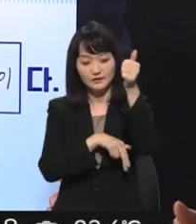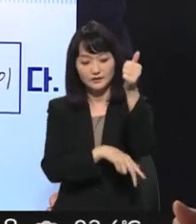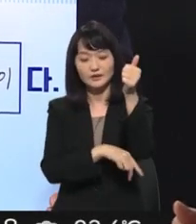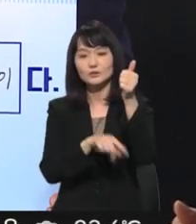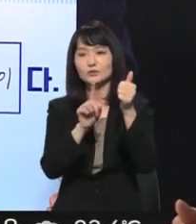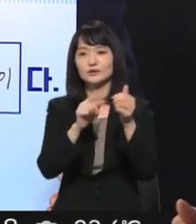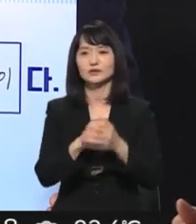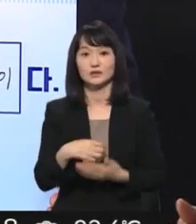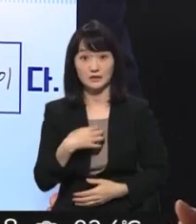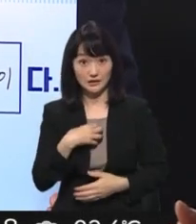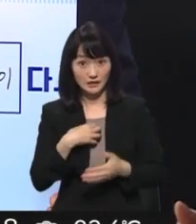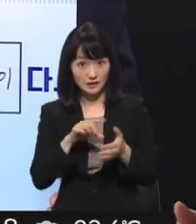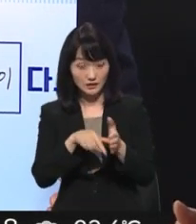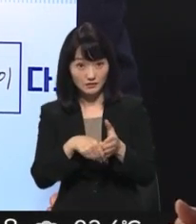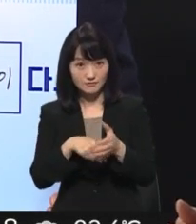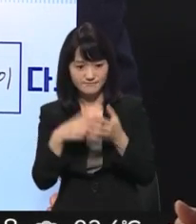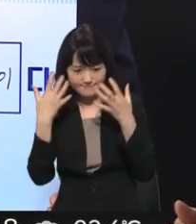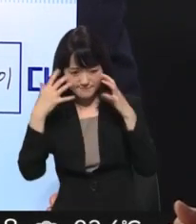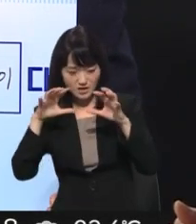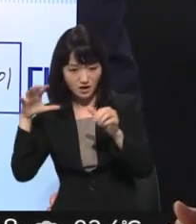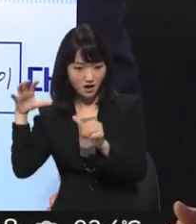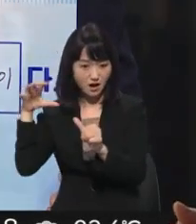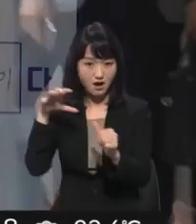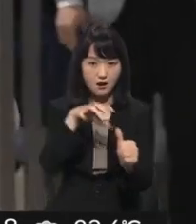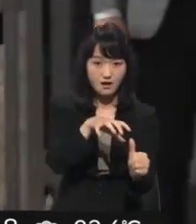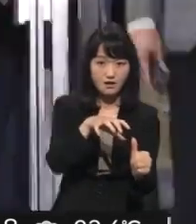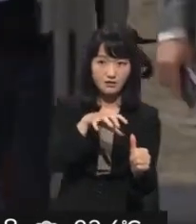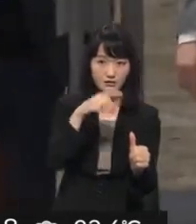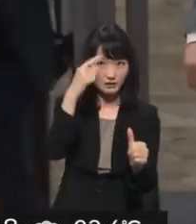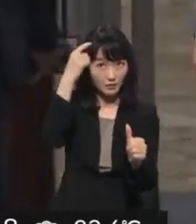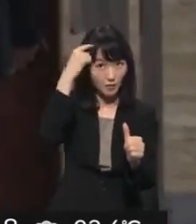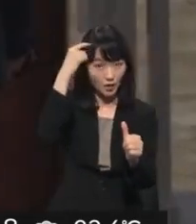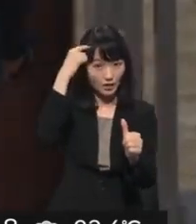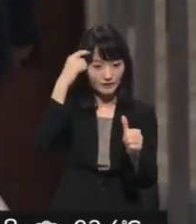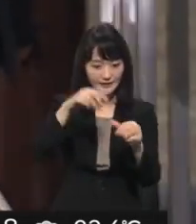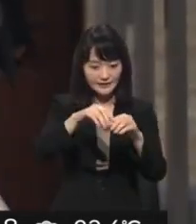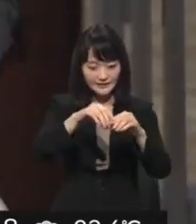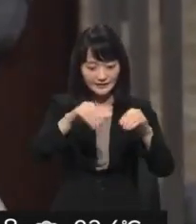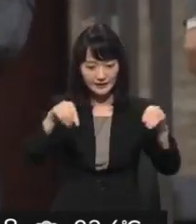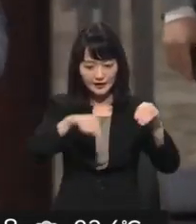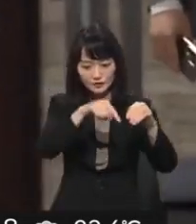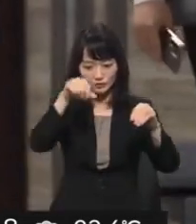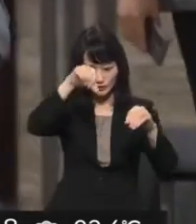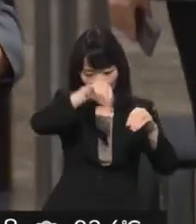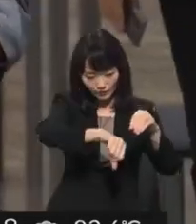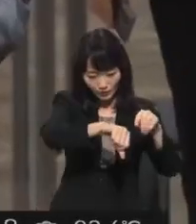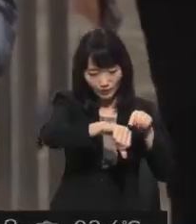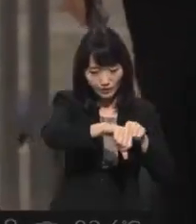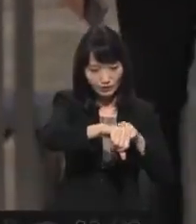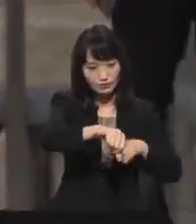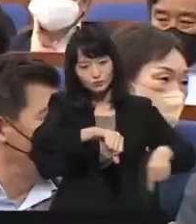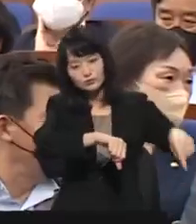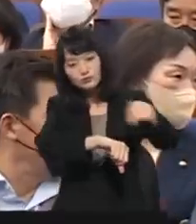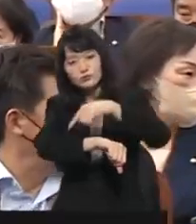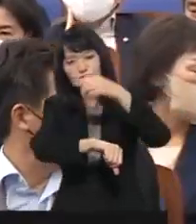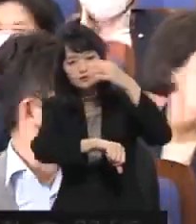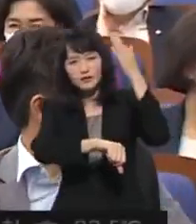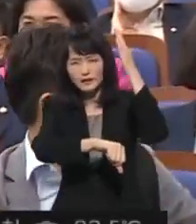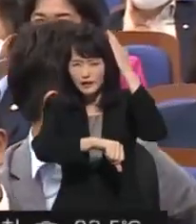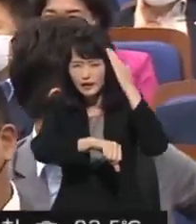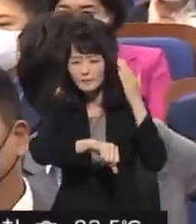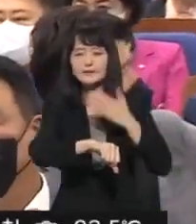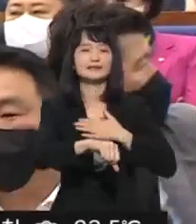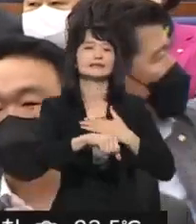위기의 순간 맹수가 덮치고 이럴때 이제 머리를 땅속 으로 집어넣어서 주변이 깜깜해 지만 안전해 줬구나